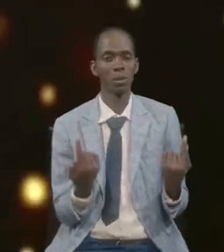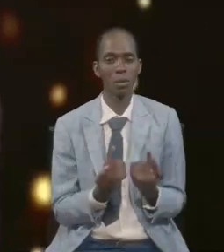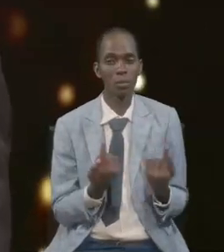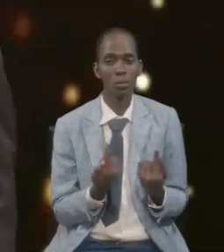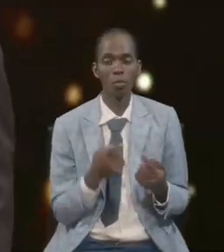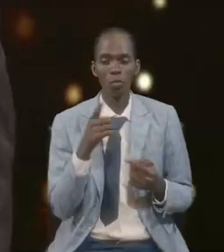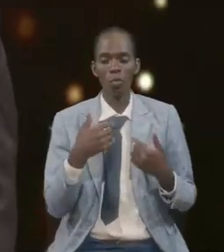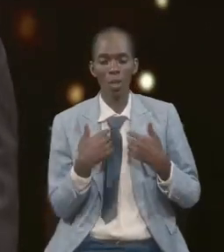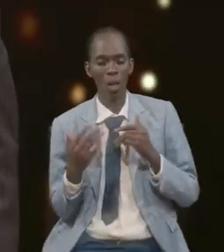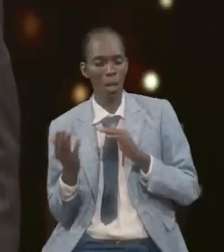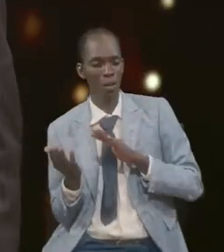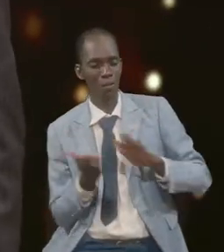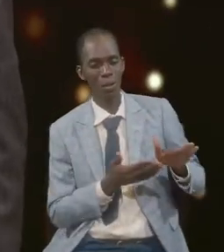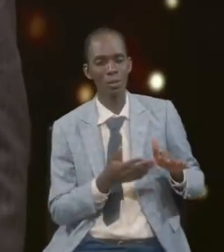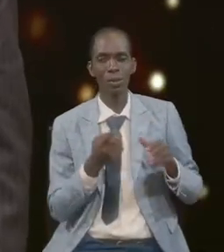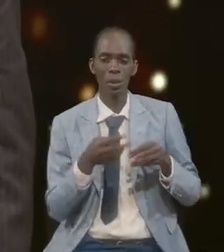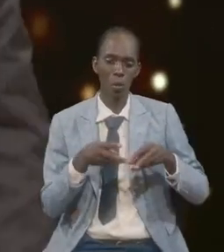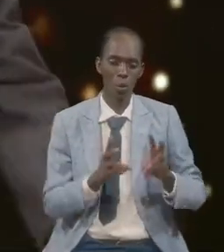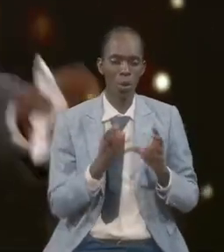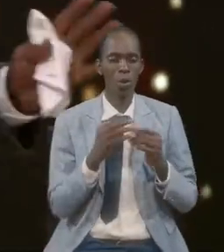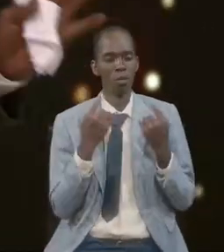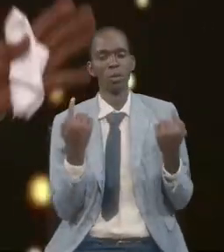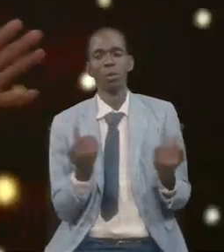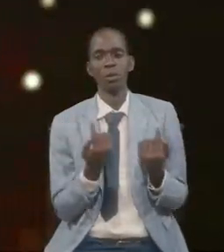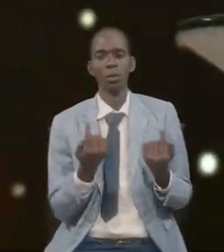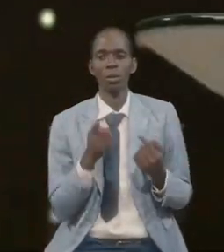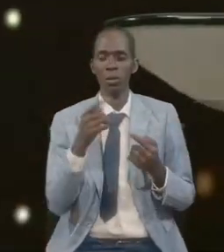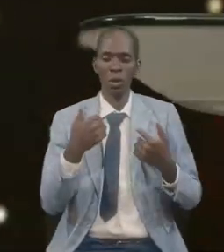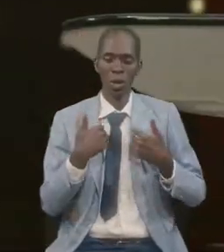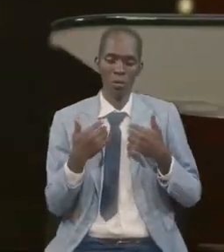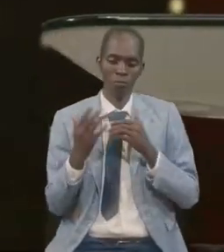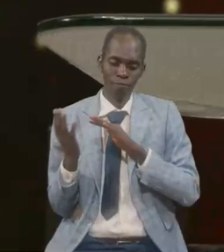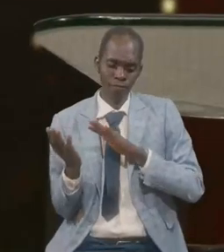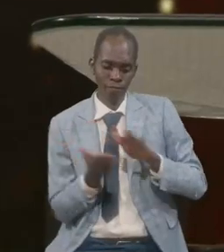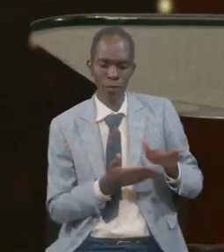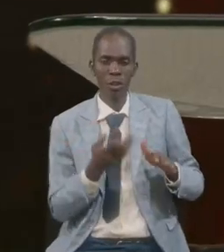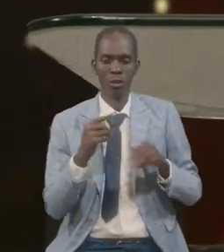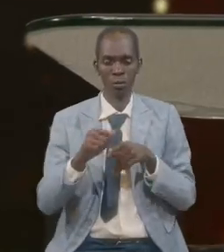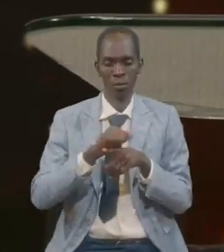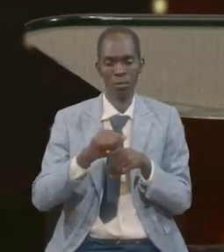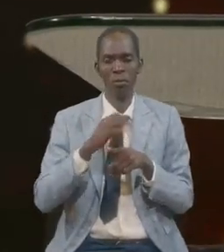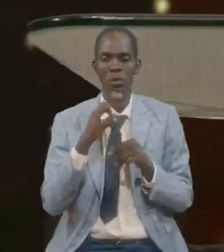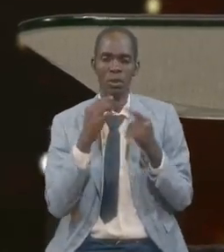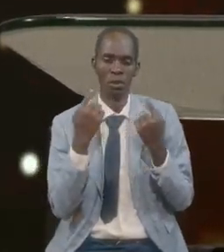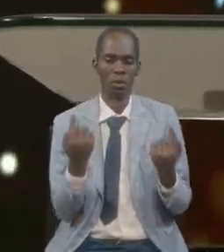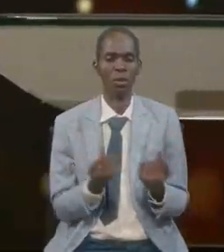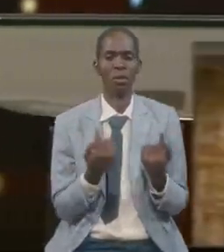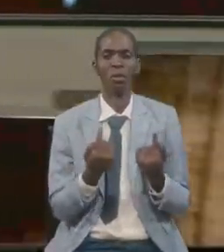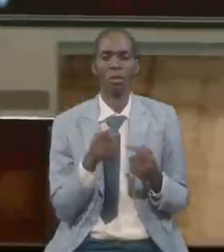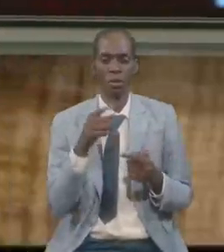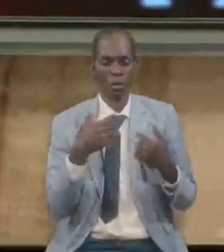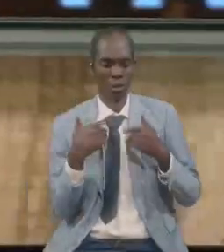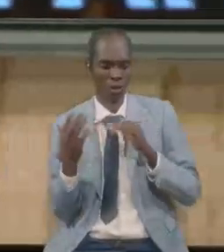Vous devez quitter la voie du péché. Vous devez quitter le chemin du péché. Vous devez abandonner la pratique du